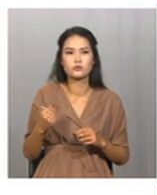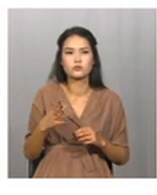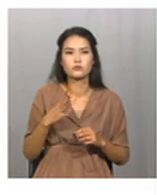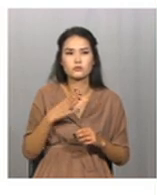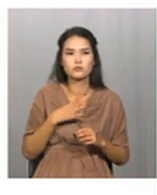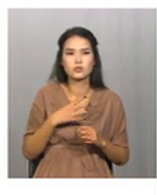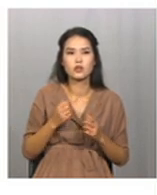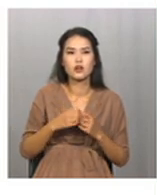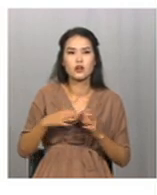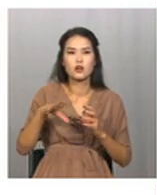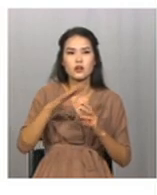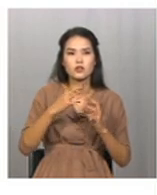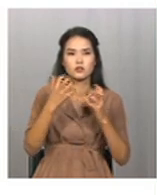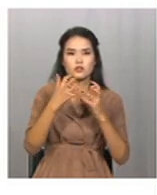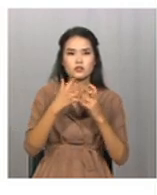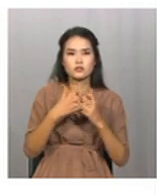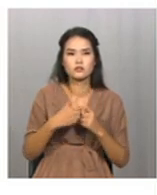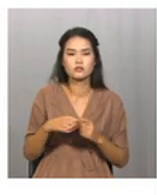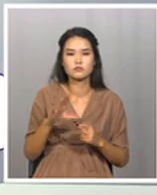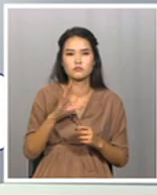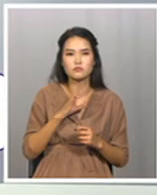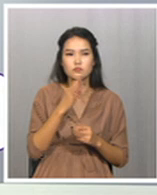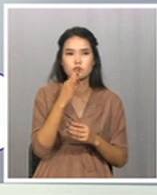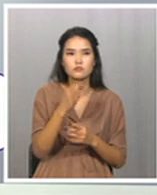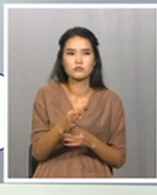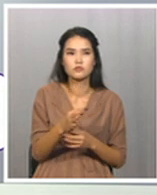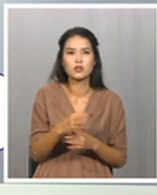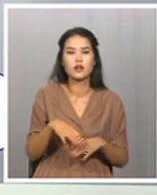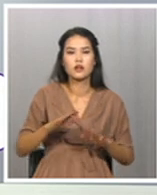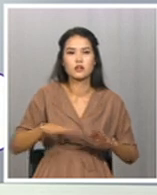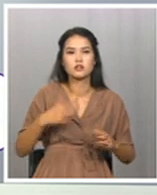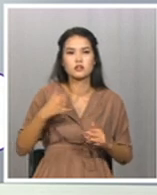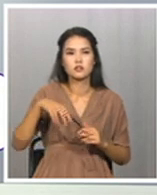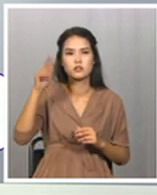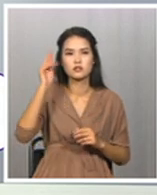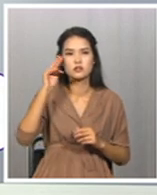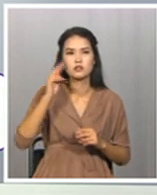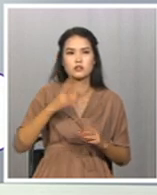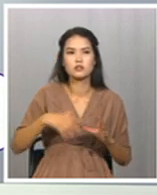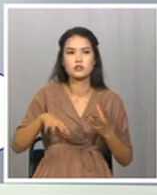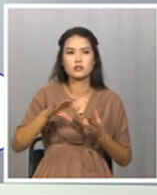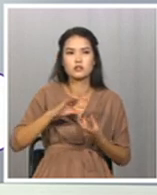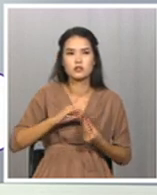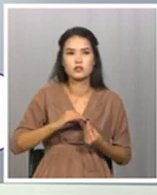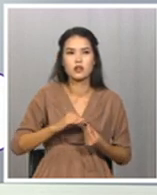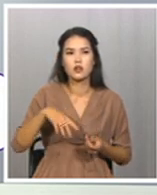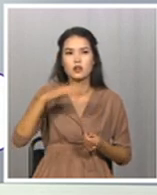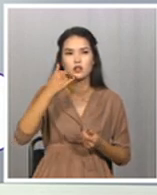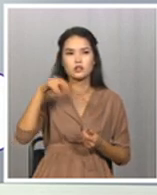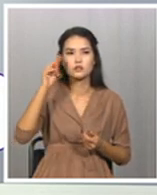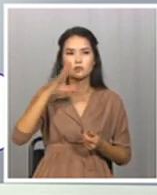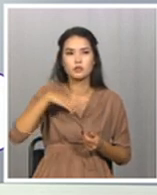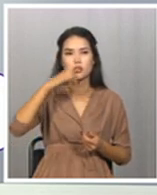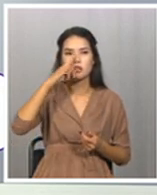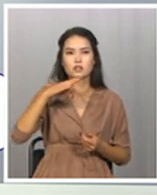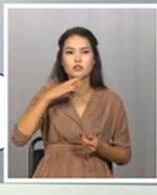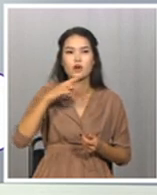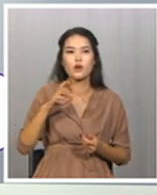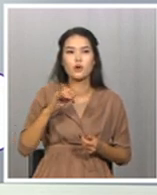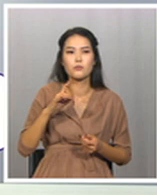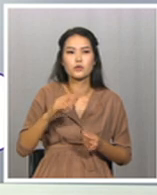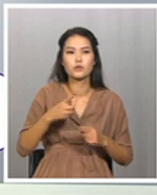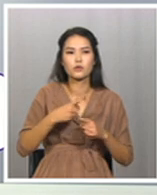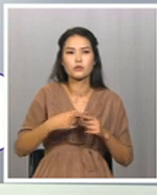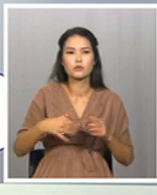әр адамның табысы 3000 долларды көрсетіп отыр. Оқушылар, бүгінгі сабағымызды қорытындылай келе, бүгін сіздер қазақстандық компонентті